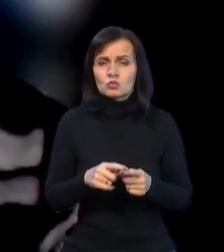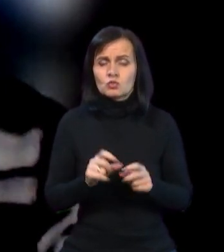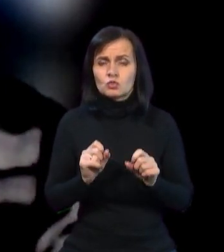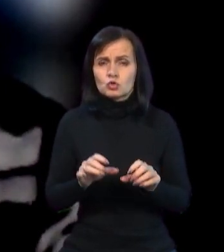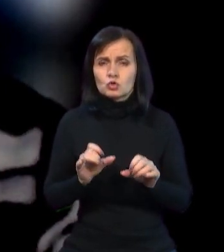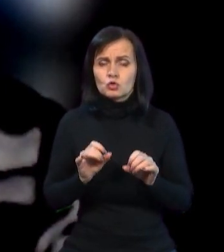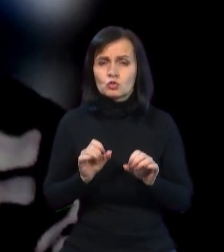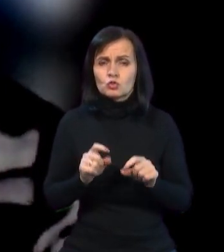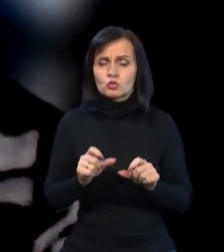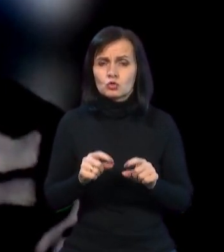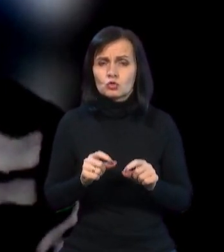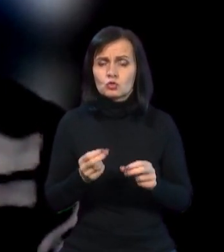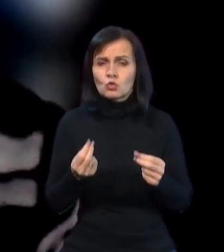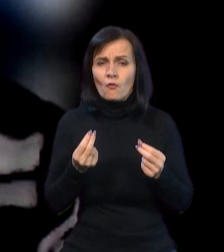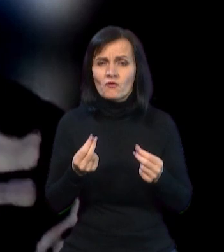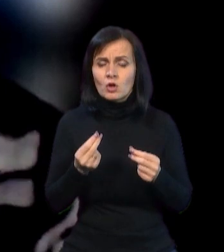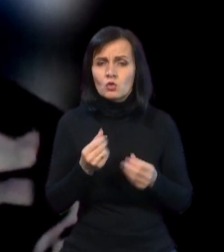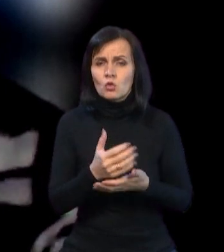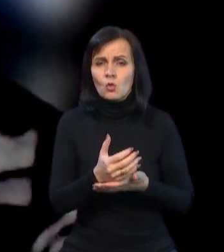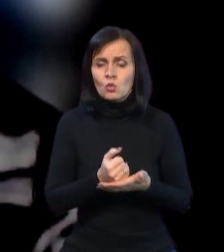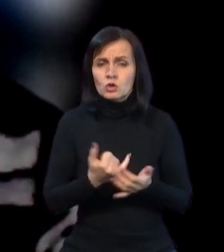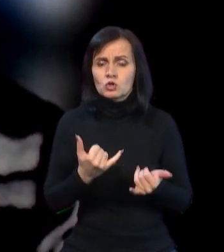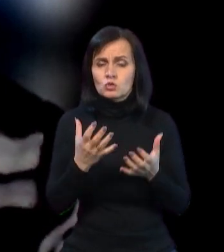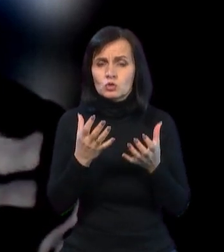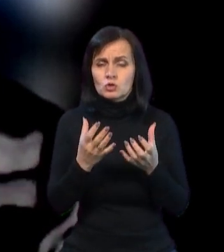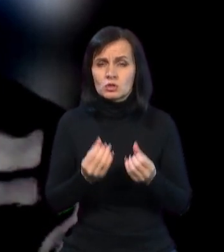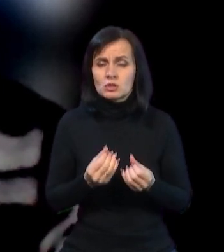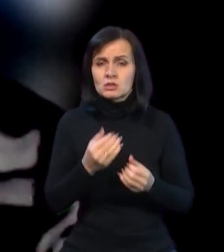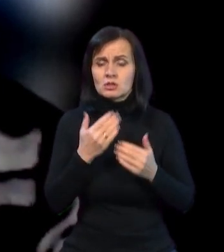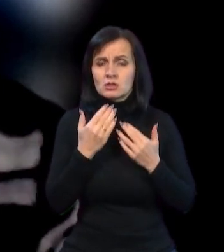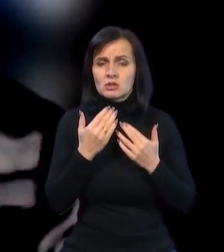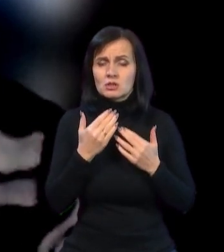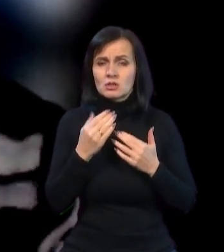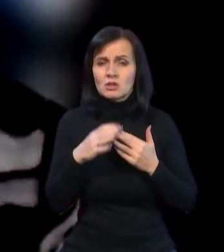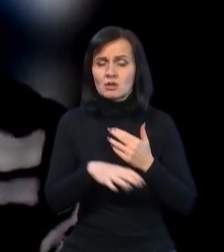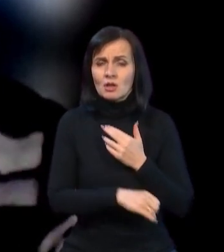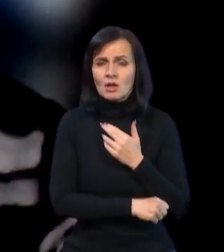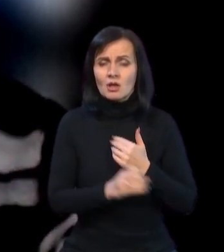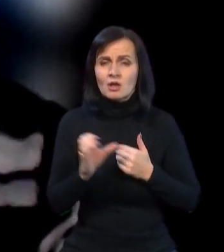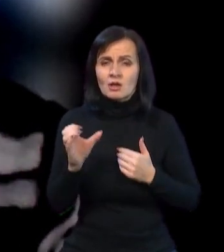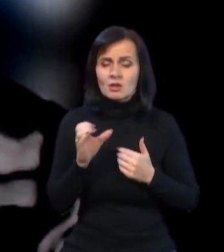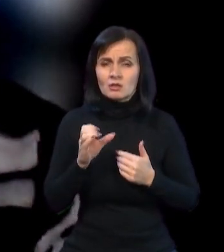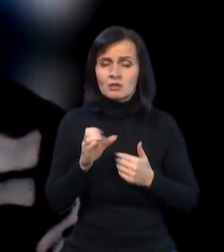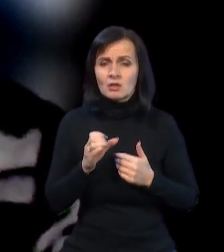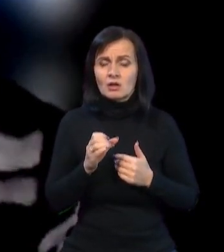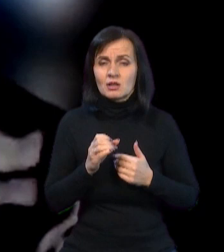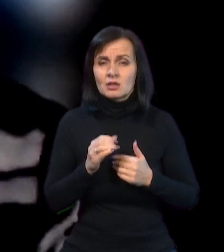золотовалютні резерви на сьогоднішній день, на кінець січня, золотовалютний резерв визначений досить зріс 30